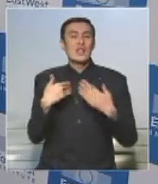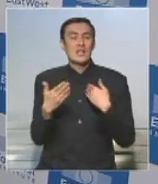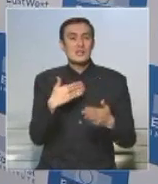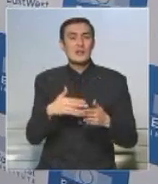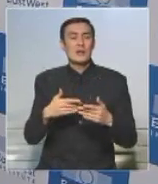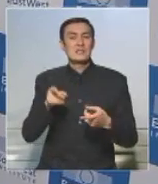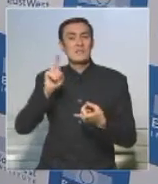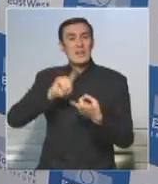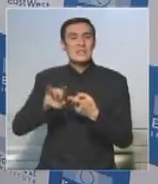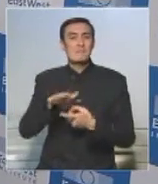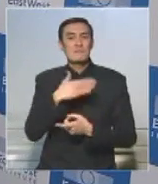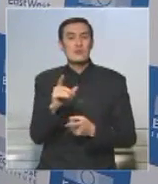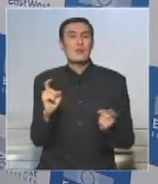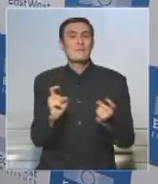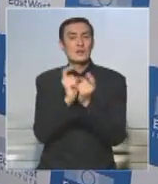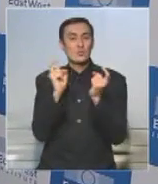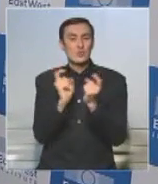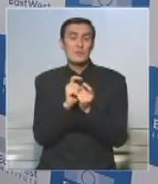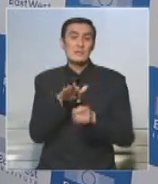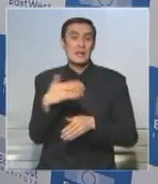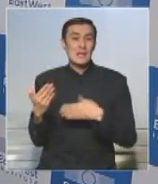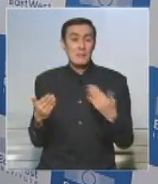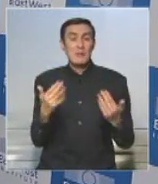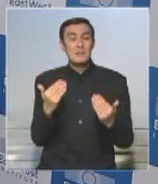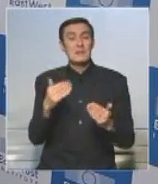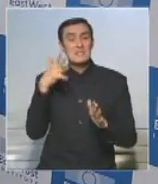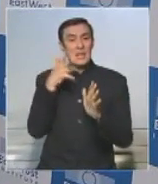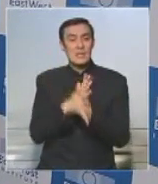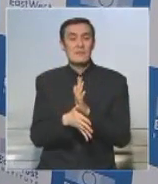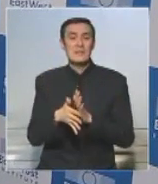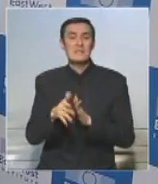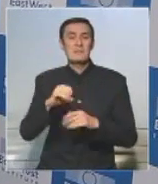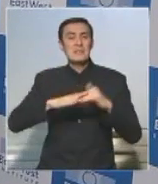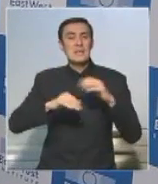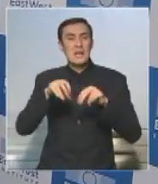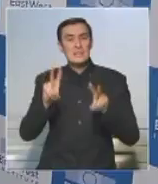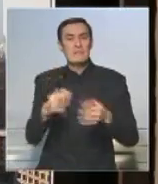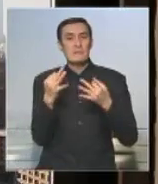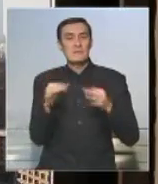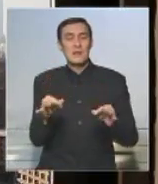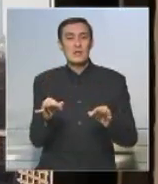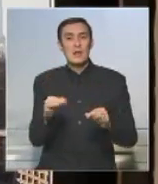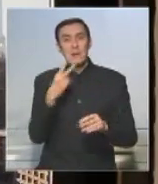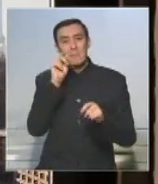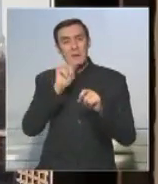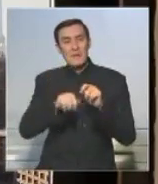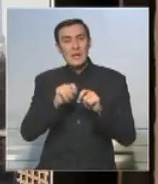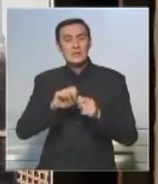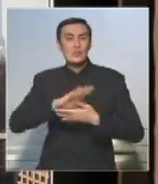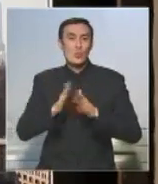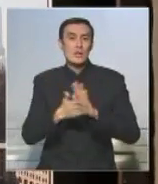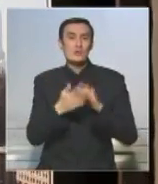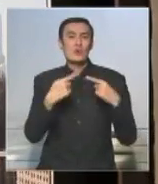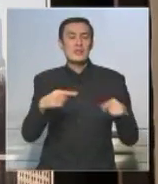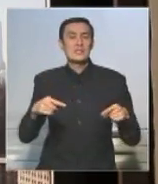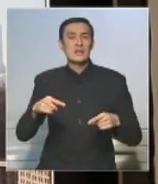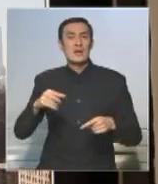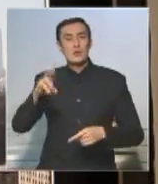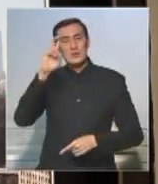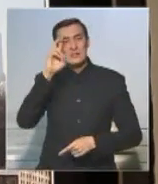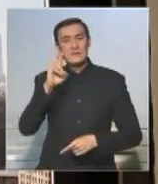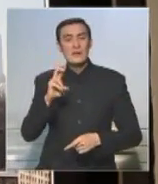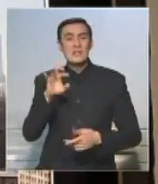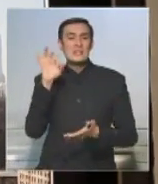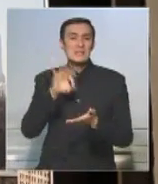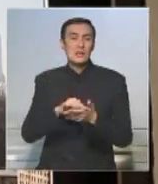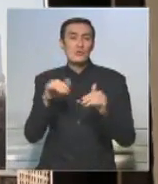налаживания контактов между конфликтующими сторонами. Исследования ведущих экспертов позволяют вести мониторинг развития разных стран с целью